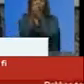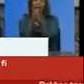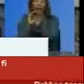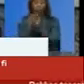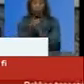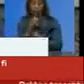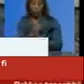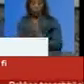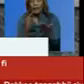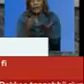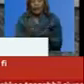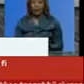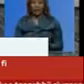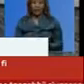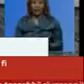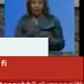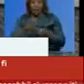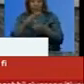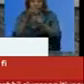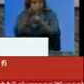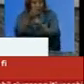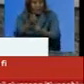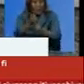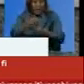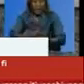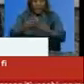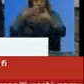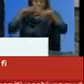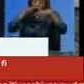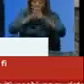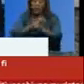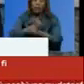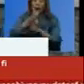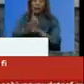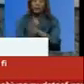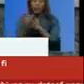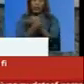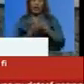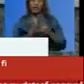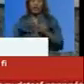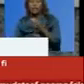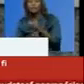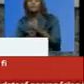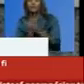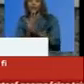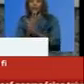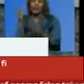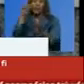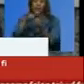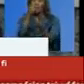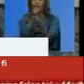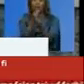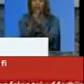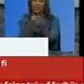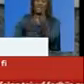በመሆኑ ይህንኑ መንፈስ ይዘን ከግድቡ መጠናቀቅ ባሻገር የሀገራችንን ብልጽግና